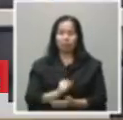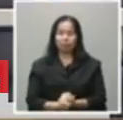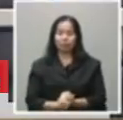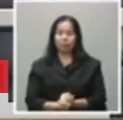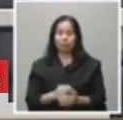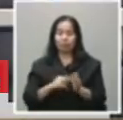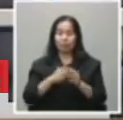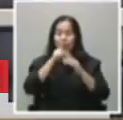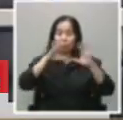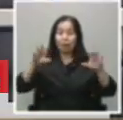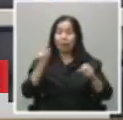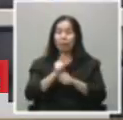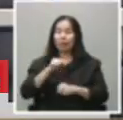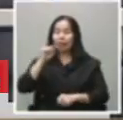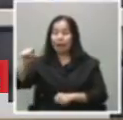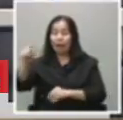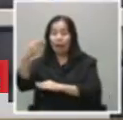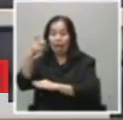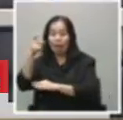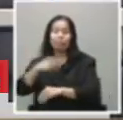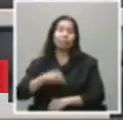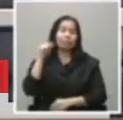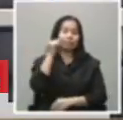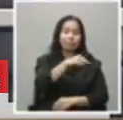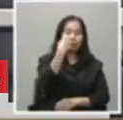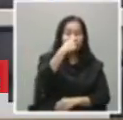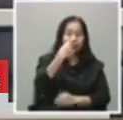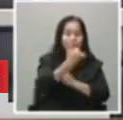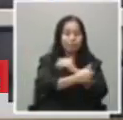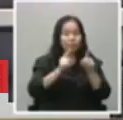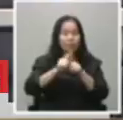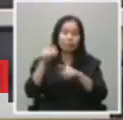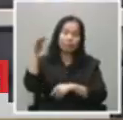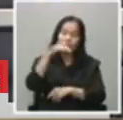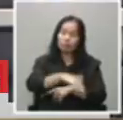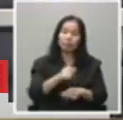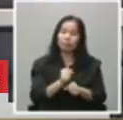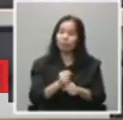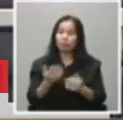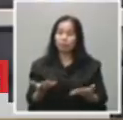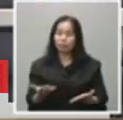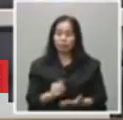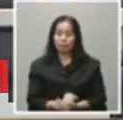การเงินท่านเอาสั่งแบงก์ชาติไม่ได้เอาถ้าสั่งไม่ได้ประเทศนี้มันล่มจมแล้วทำไงล่ะครับ